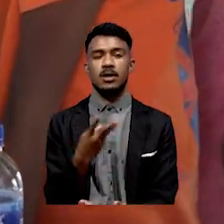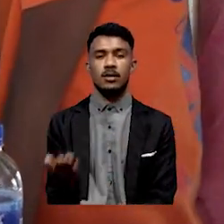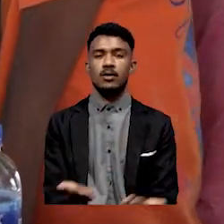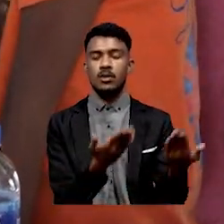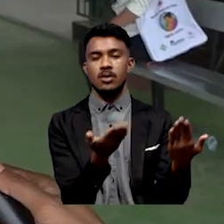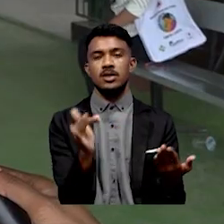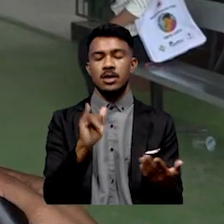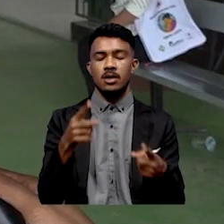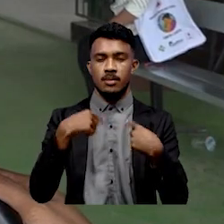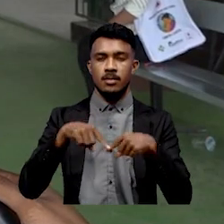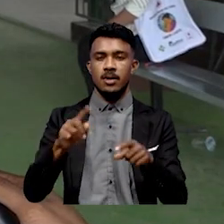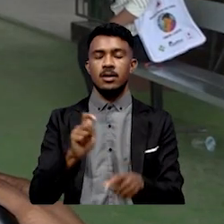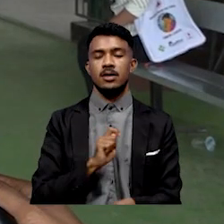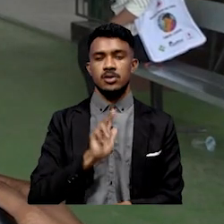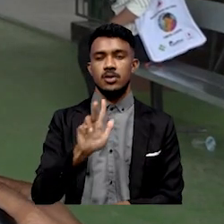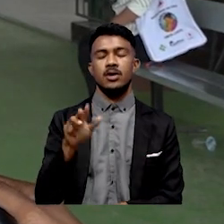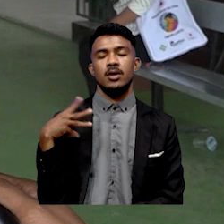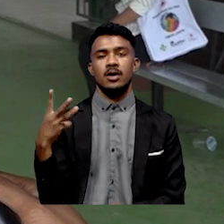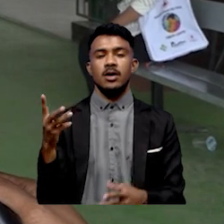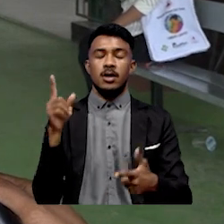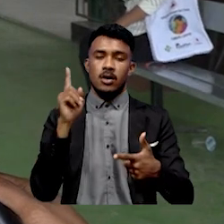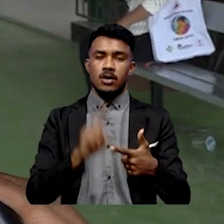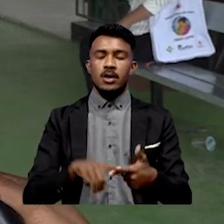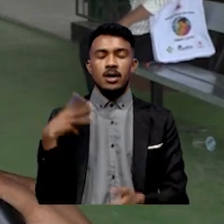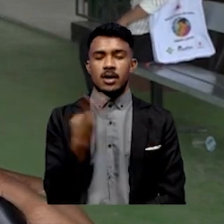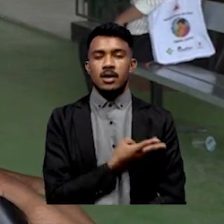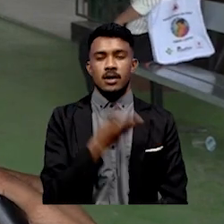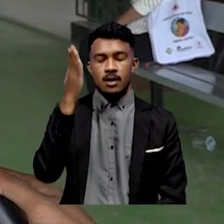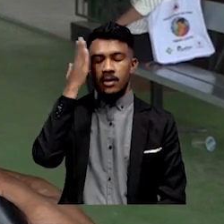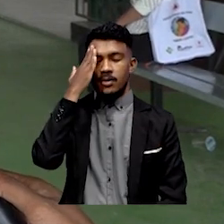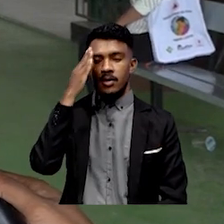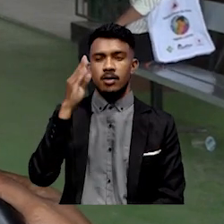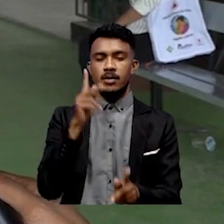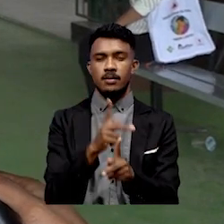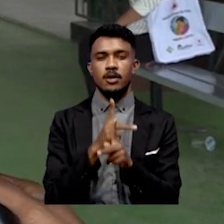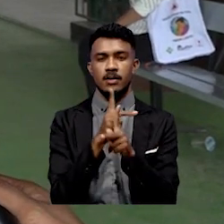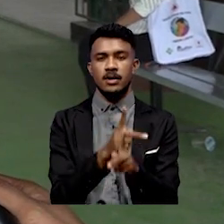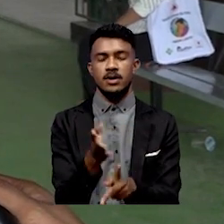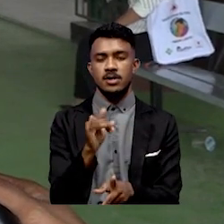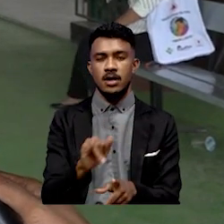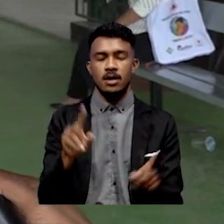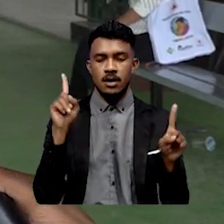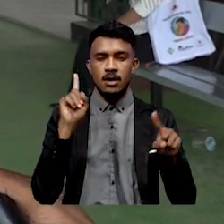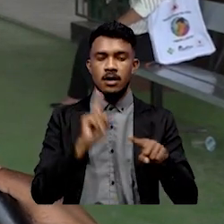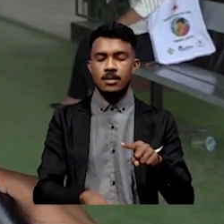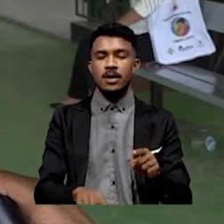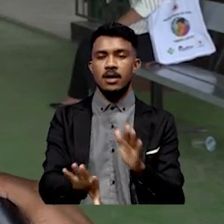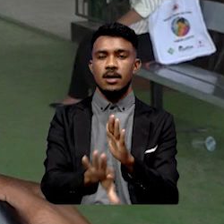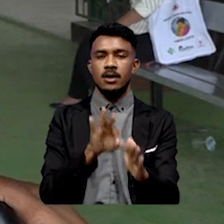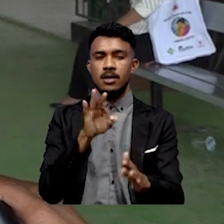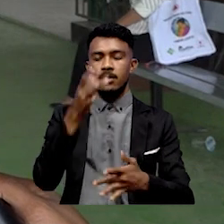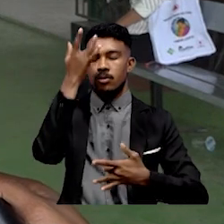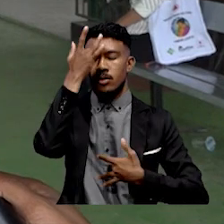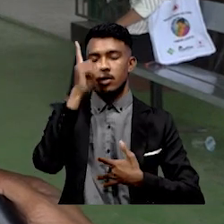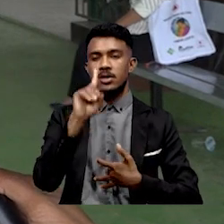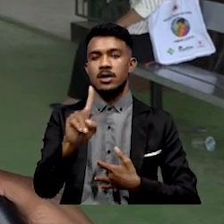ida rua ohi ita hanu ingona para atu bele e prevene sira la bele hetang mora sira hotang hela